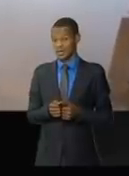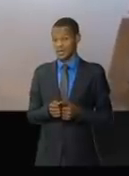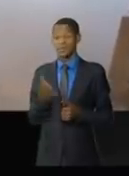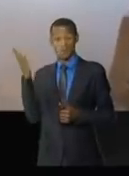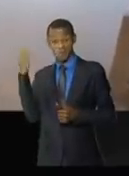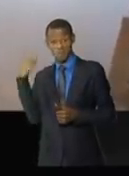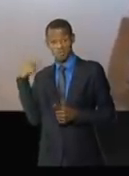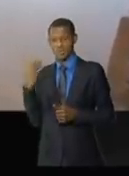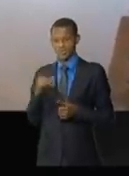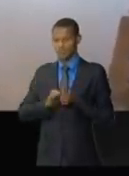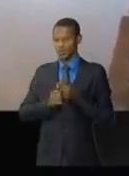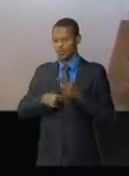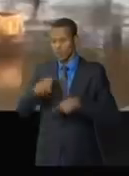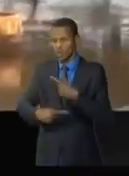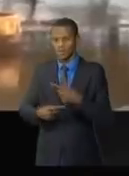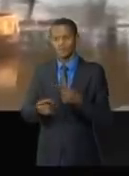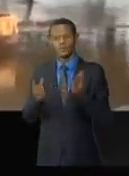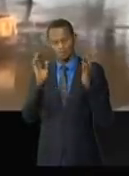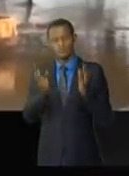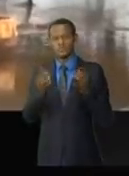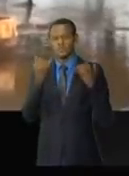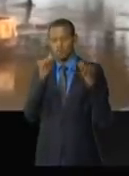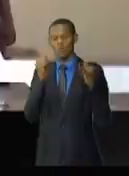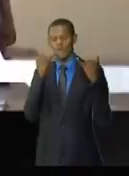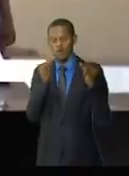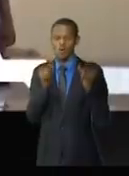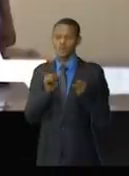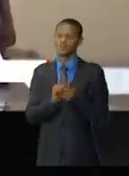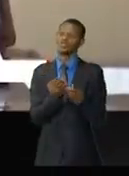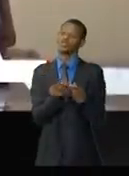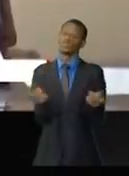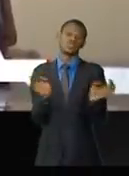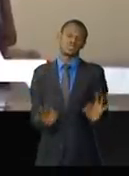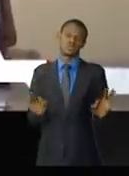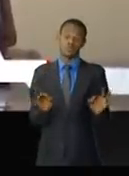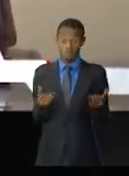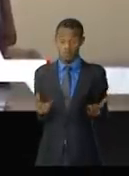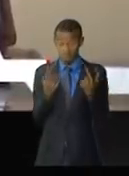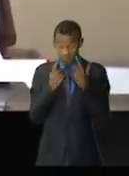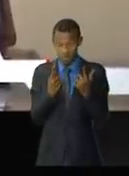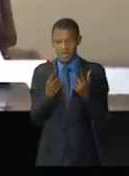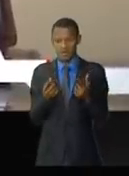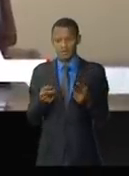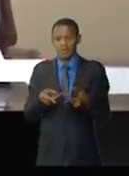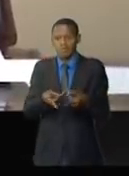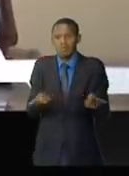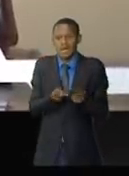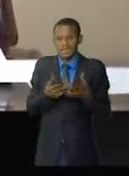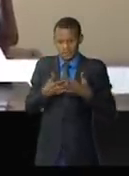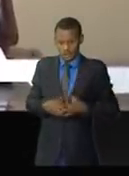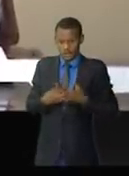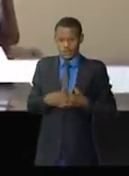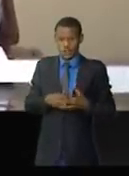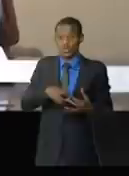de Kimilolo est touché. Et nous avons eu à alerter à ce sujet toutes les autorités provinciales pour leur dire